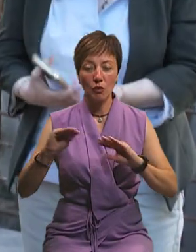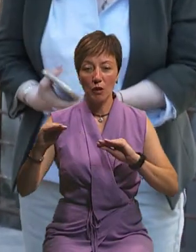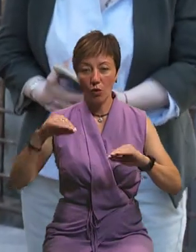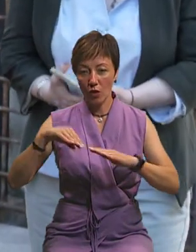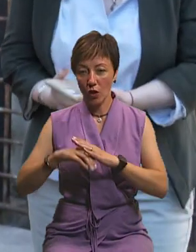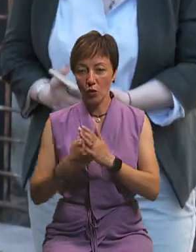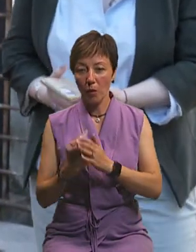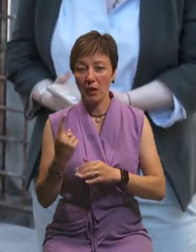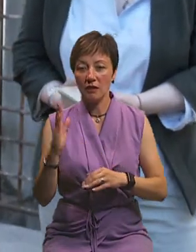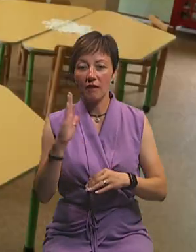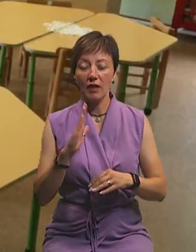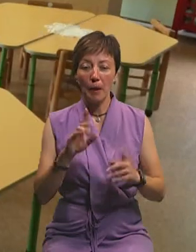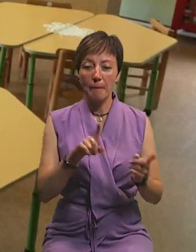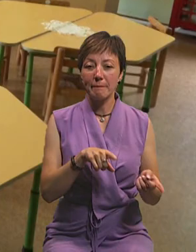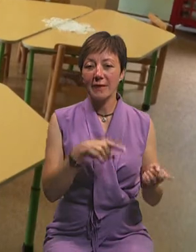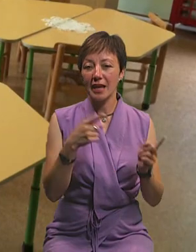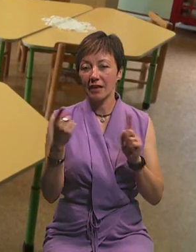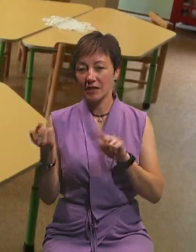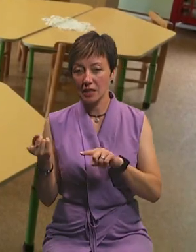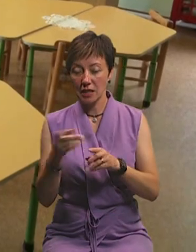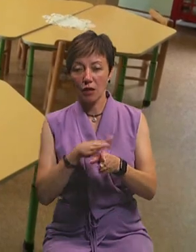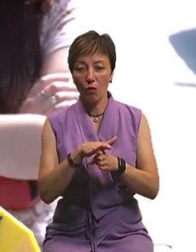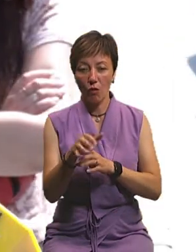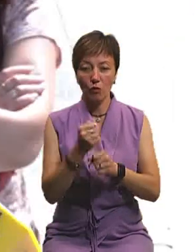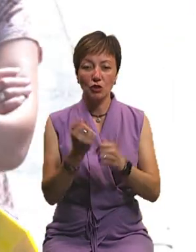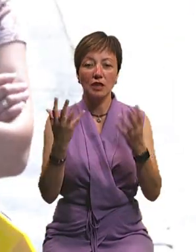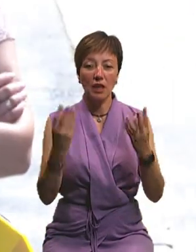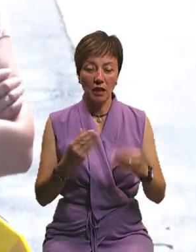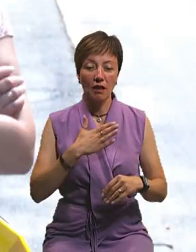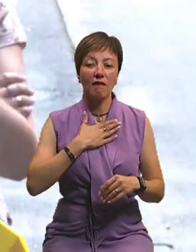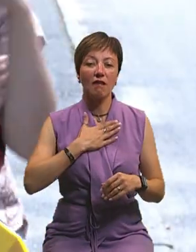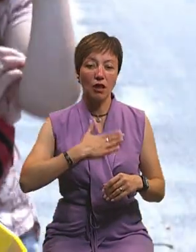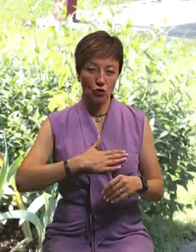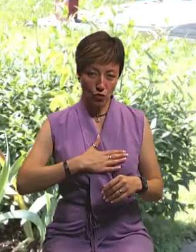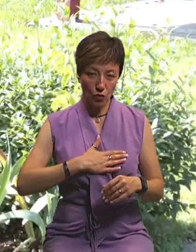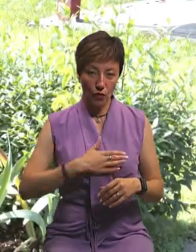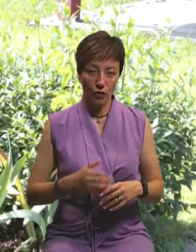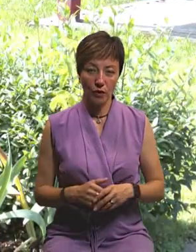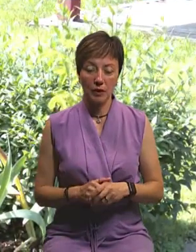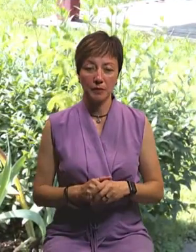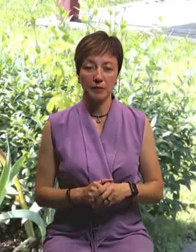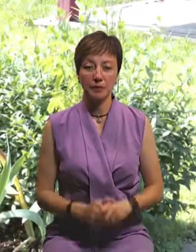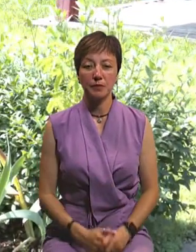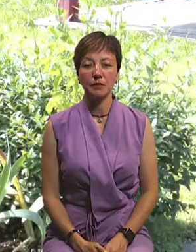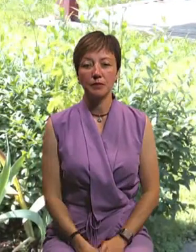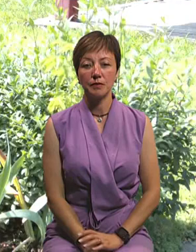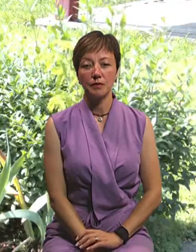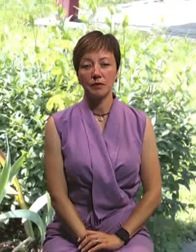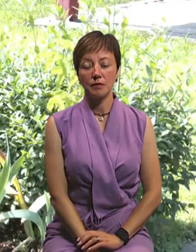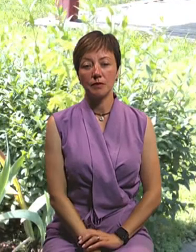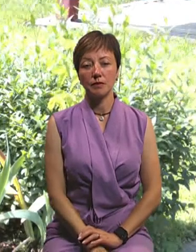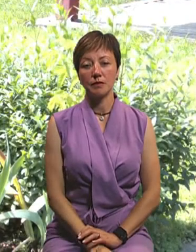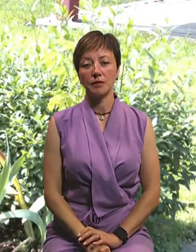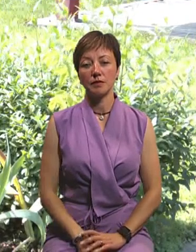до 1 вересня та перевести дошкільні заклади на повний робочий день влаштовує каже Катерина мишалова Світлана поробок Віктор кривий